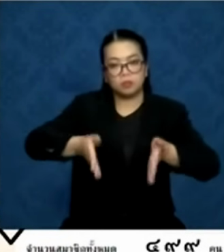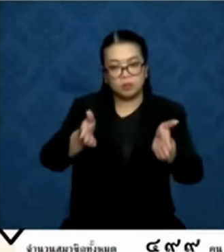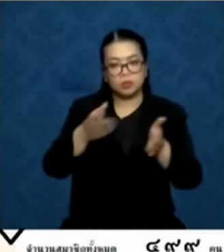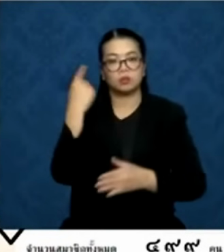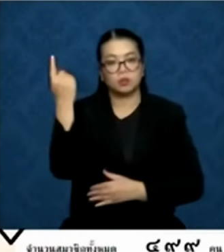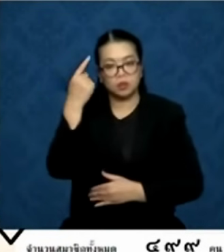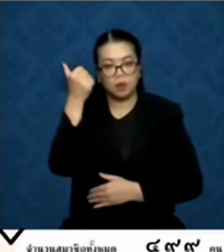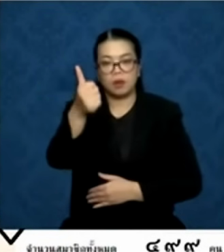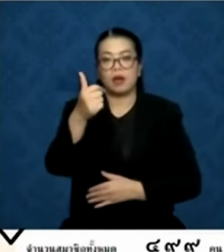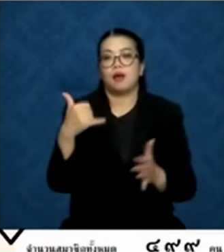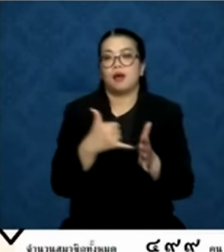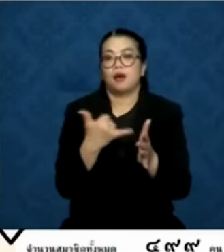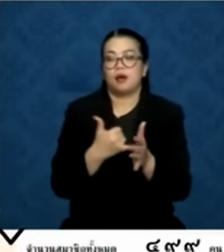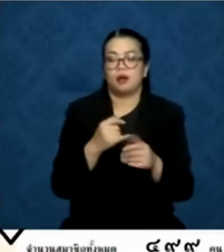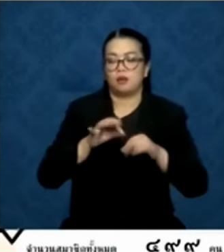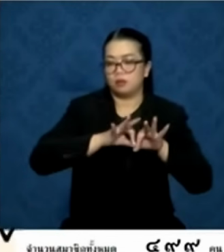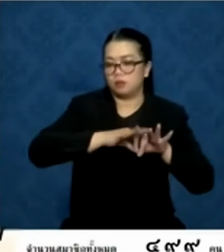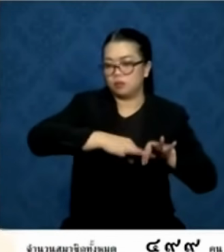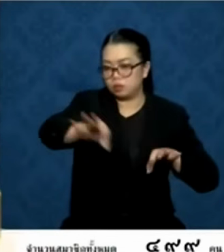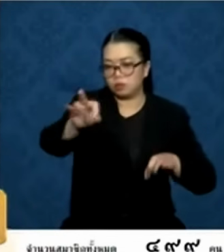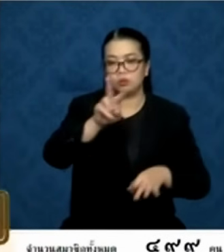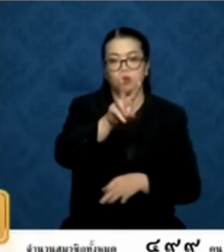าง